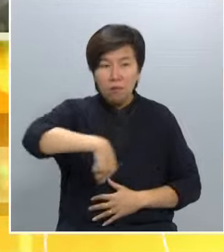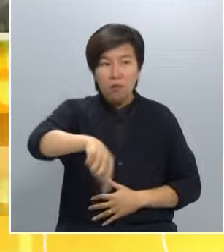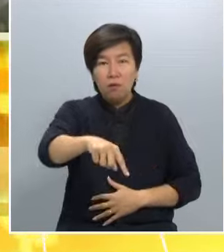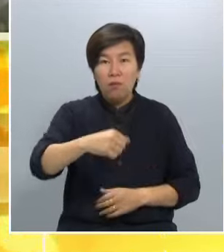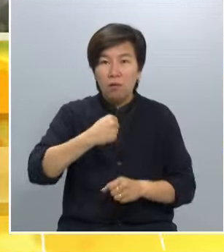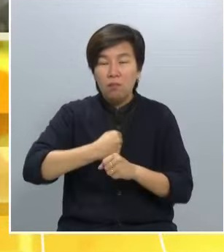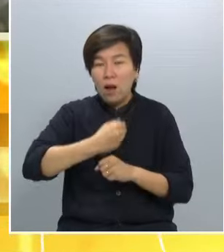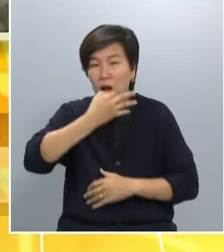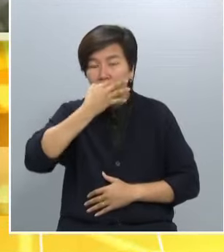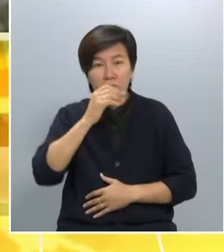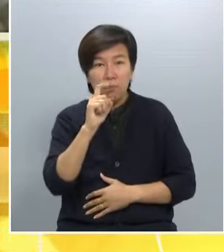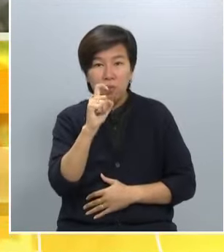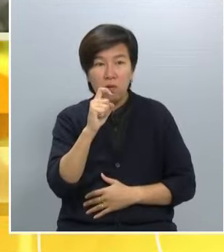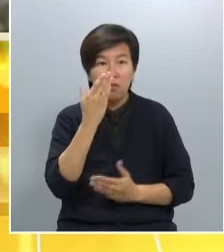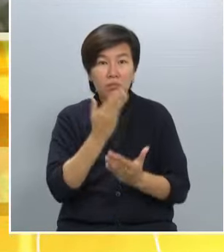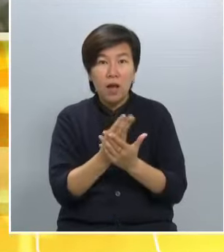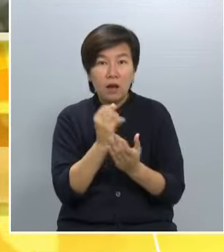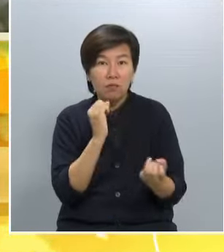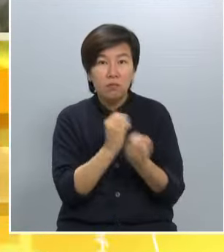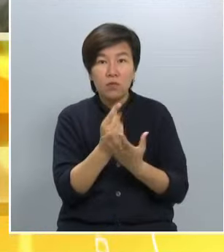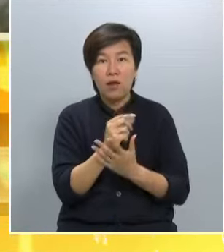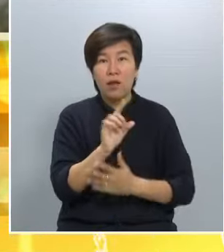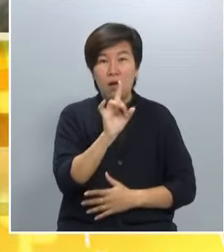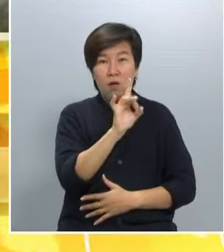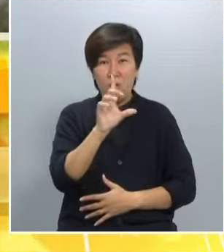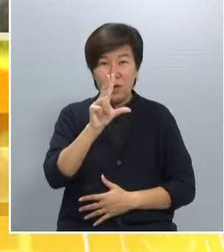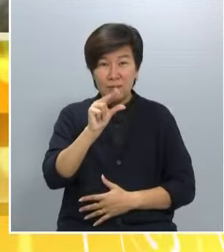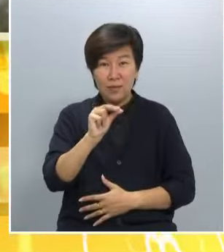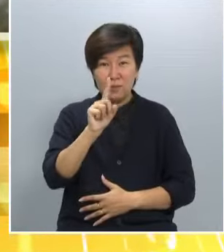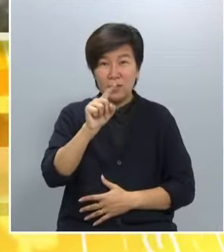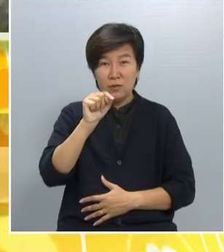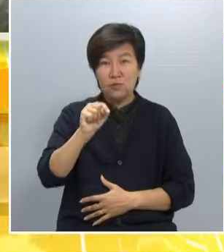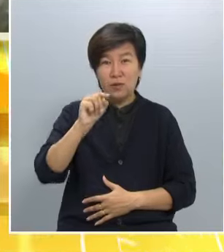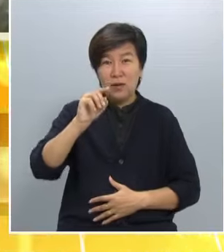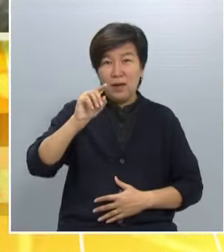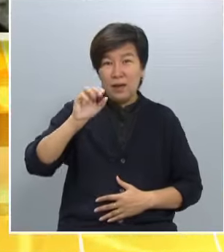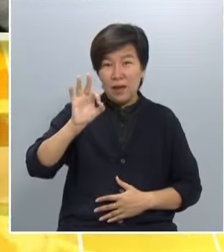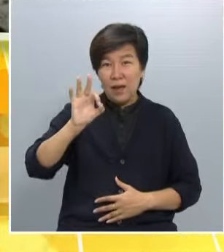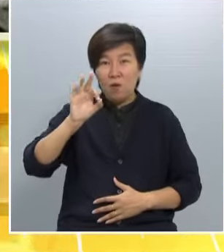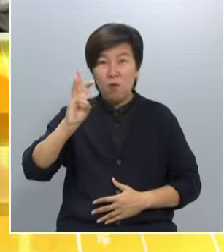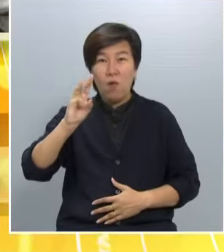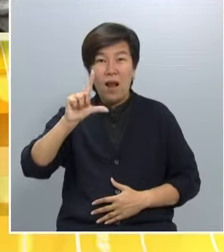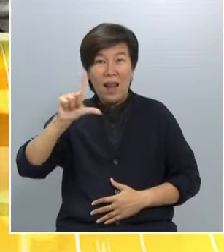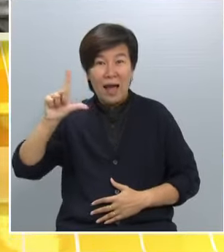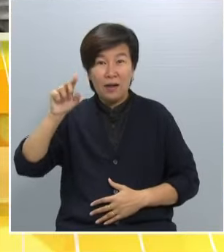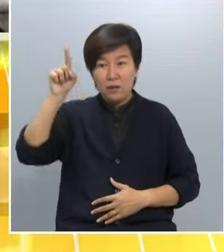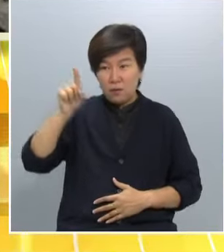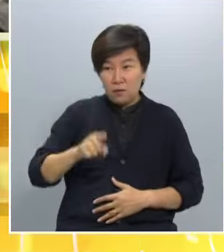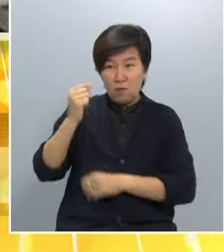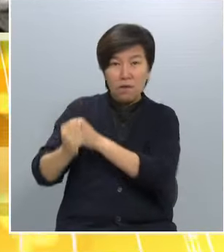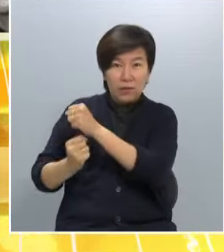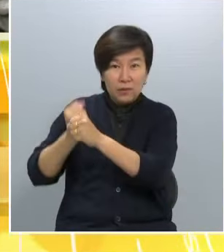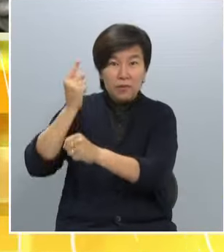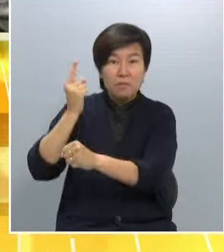แดงมูลค่าสูงถึง 1 31.9 6ล้านบาทต่อปีค่ะกลมๆคือ 132ล้านบาทต่อ